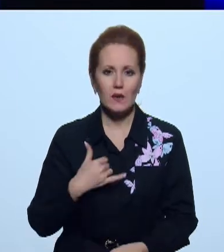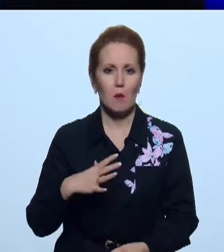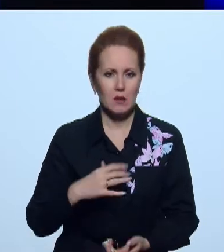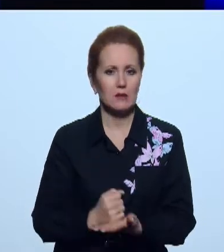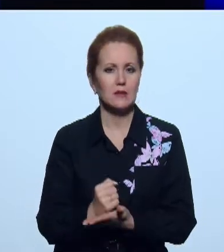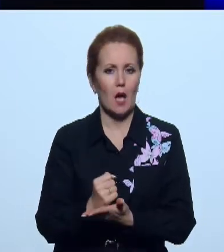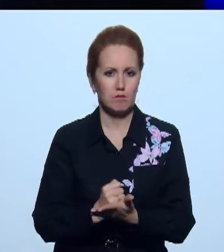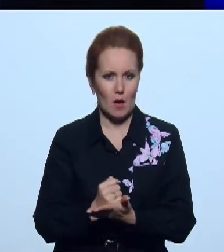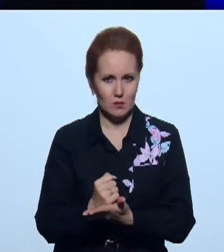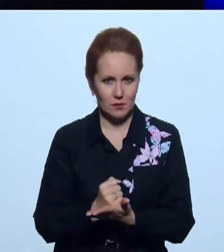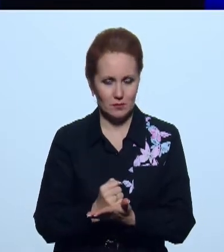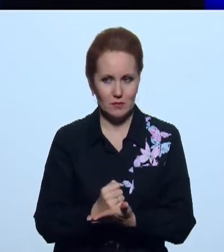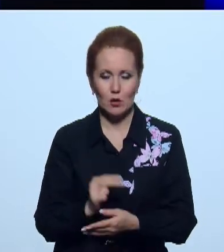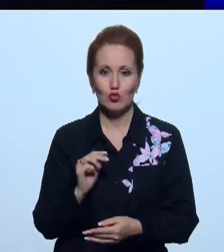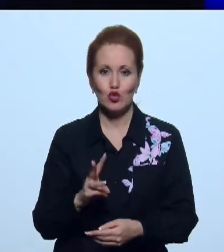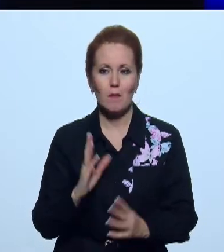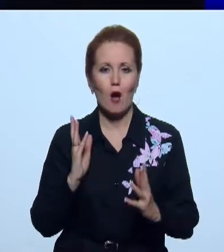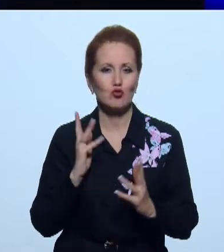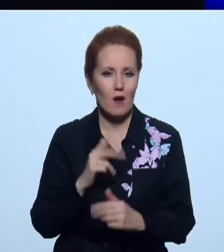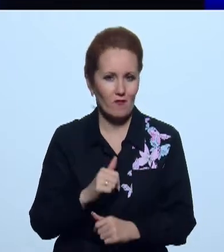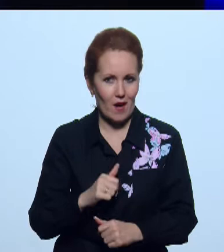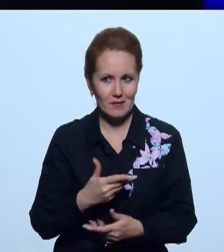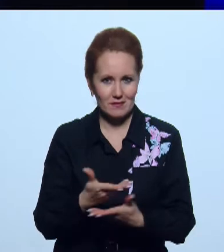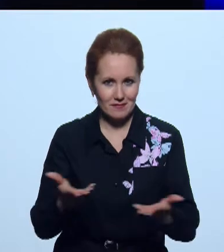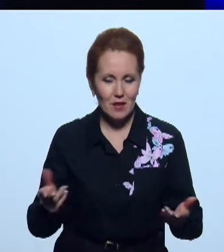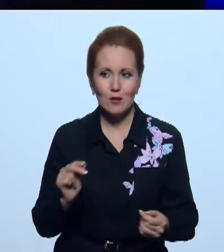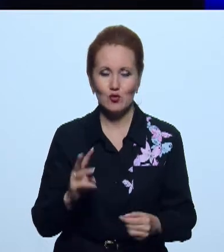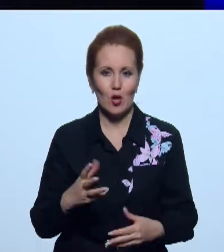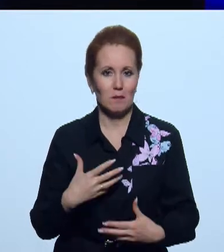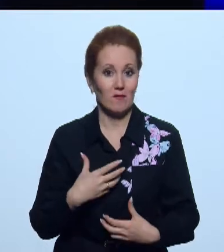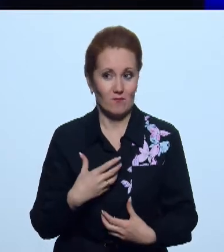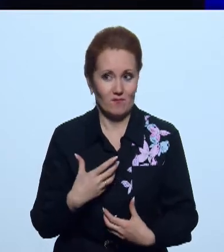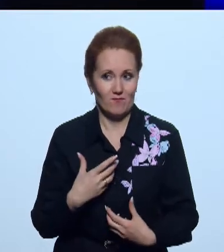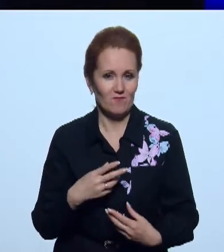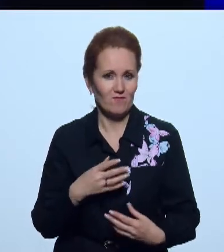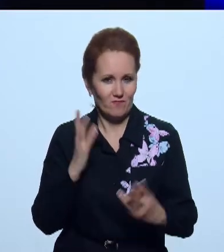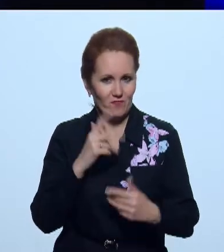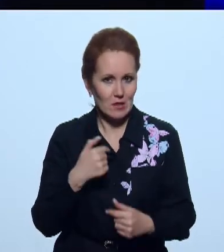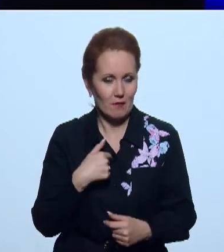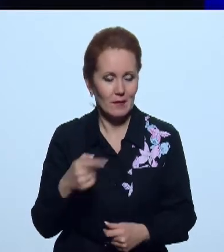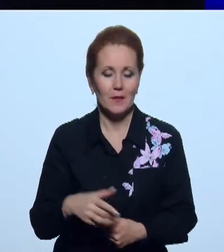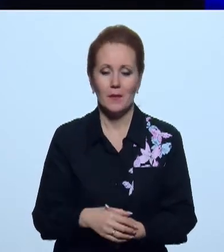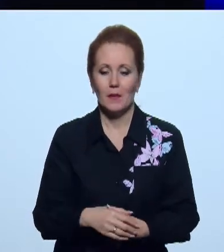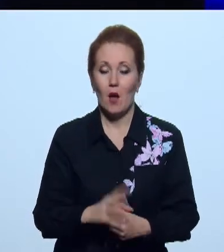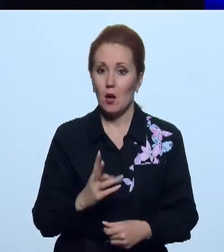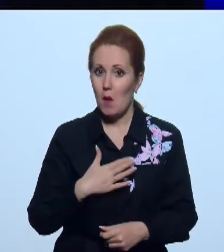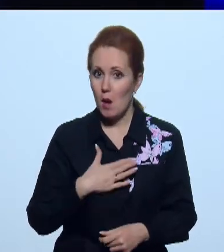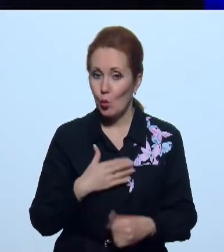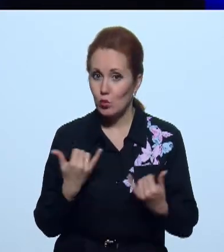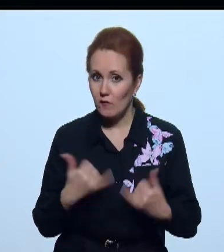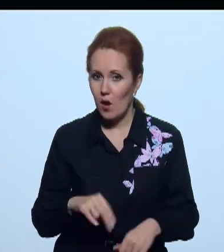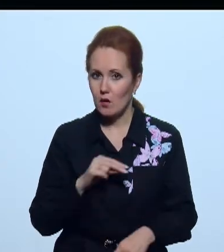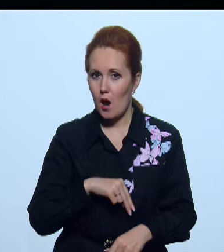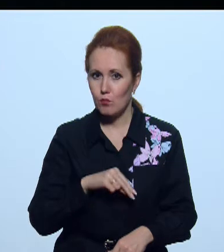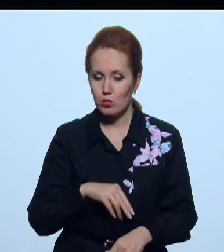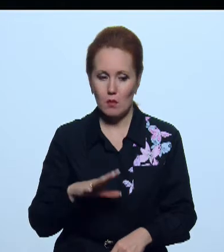вот этот, вот, чем очаровать, чем взять. Вот. Но, к моему удивлению, работа